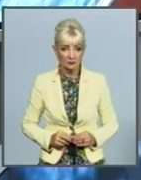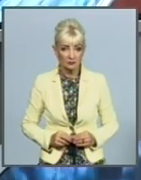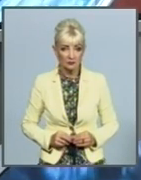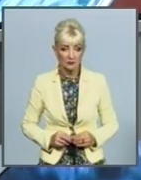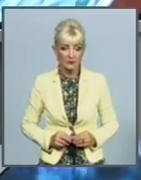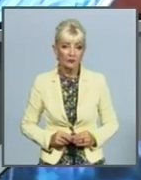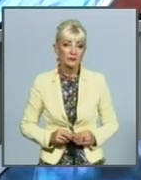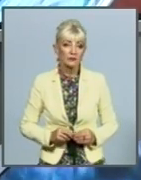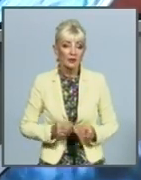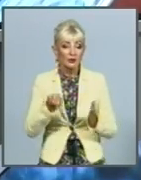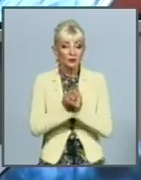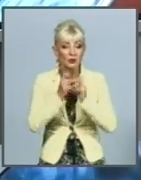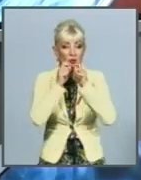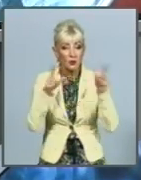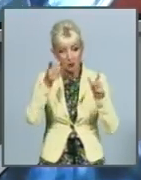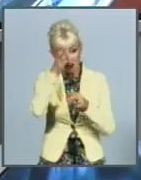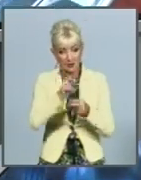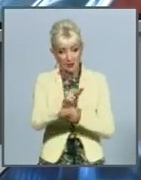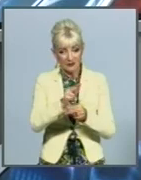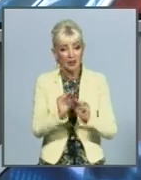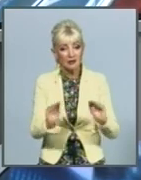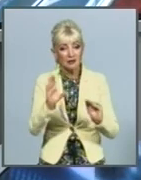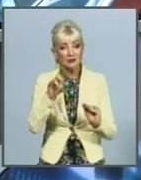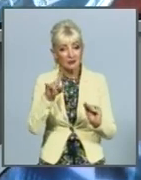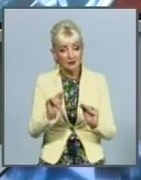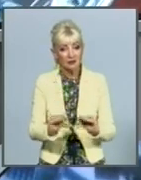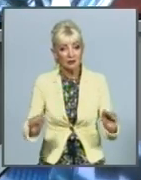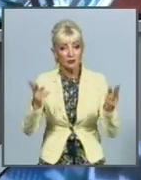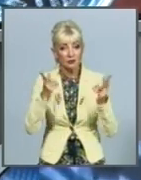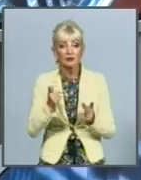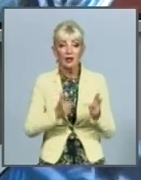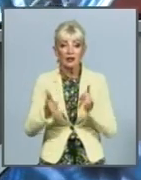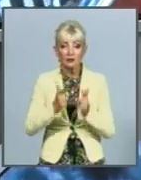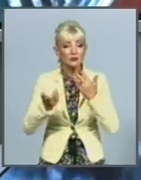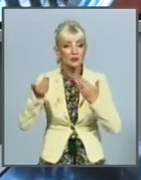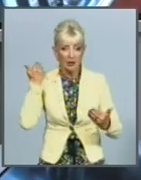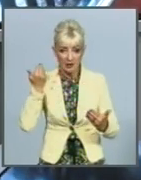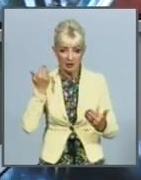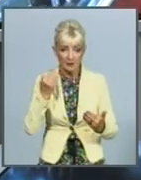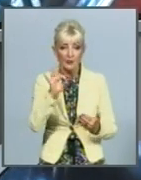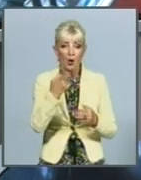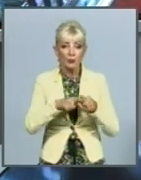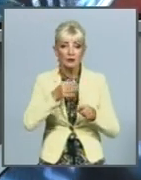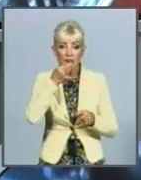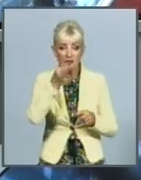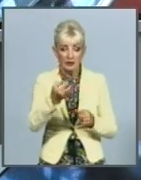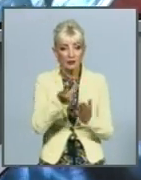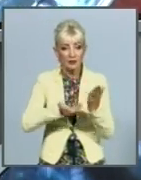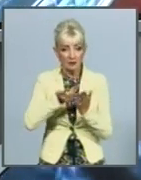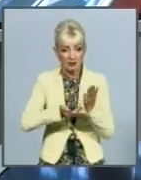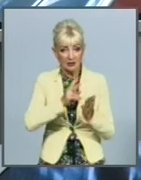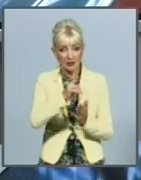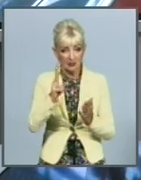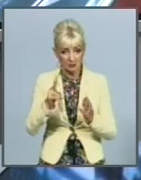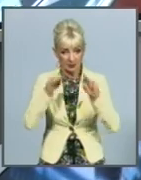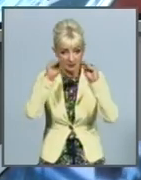Що ж до дошкільної освіти? До відвідування дитсадків малечу необхідно готувати заздалегідь. Про це зазначають у рекомендаціях, які